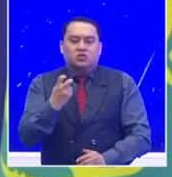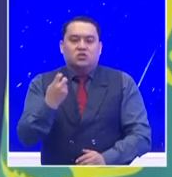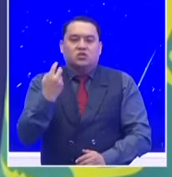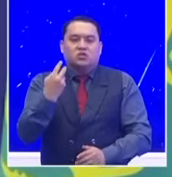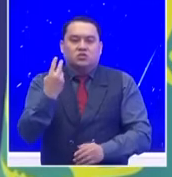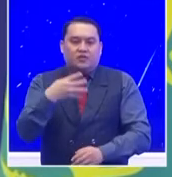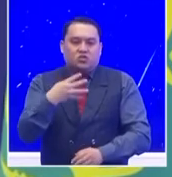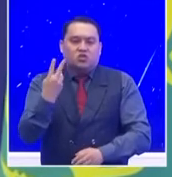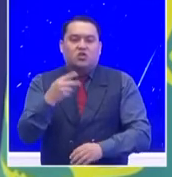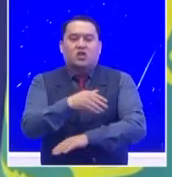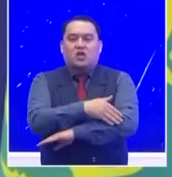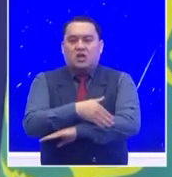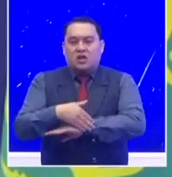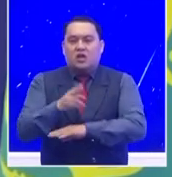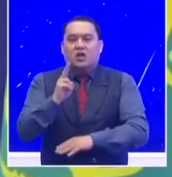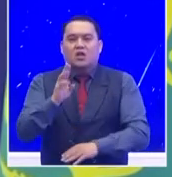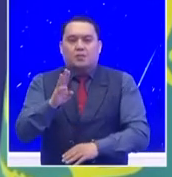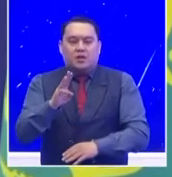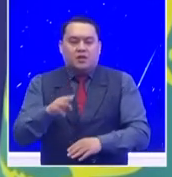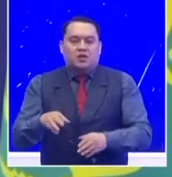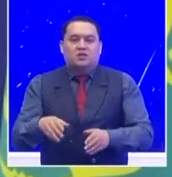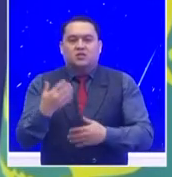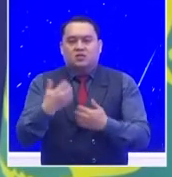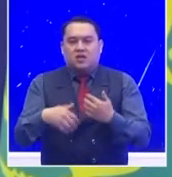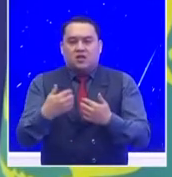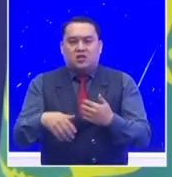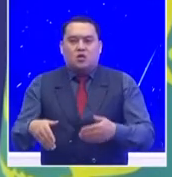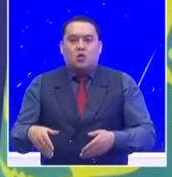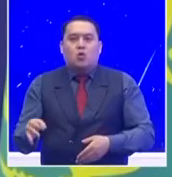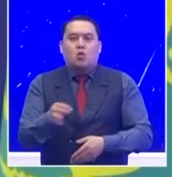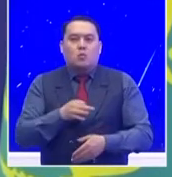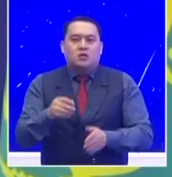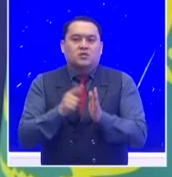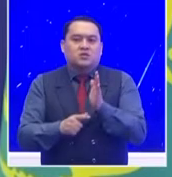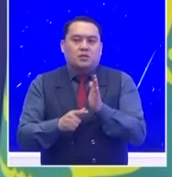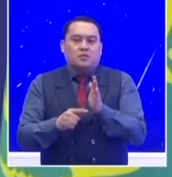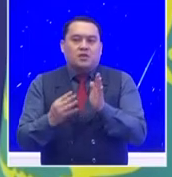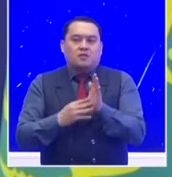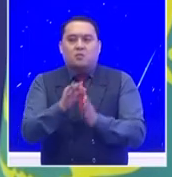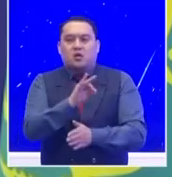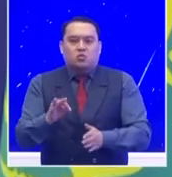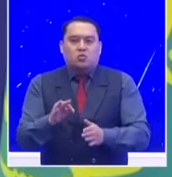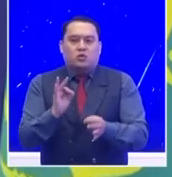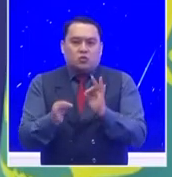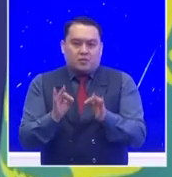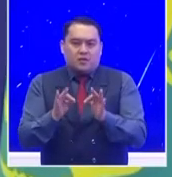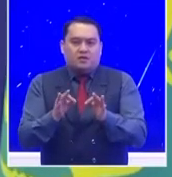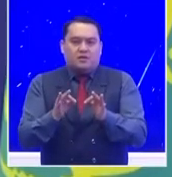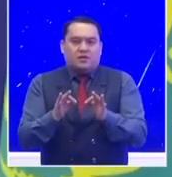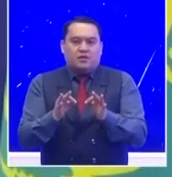по району. Состояние по среднему дорог областной район почти 79% в удовлетворительном